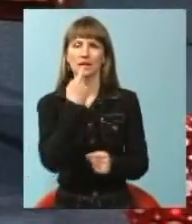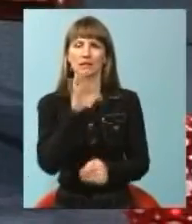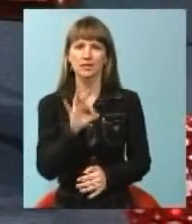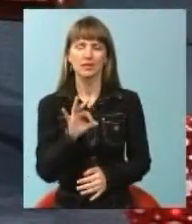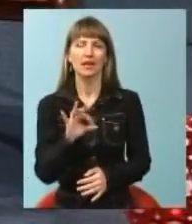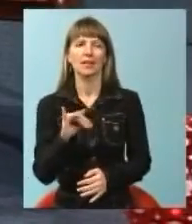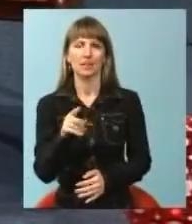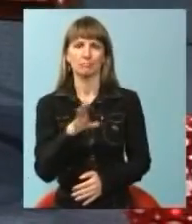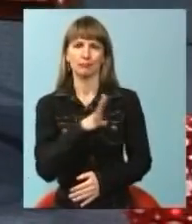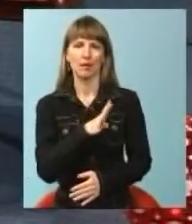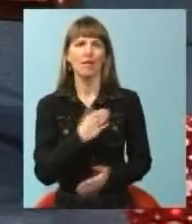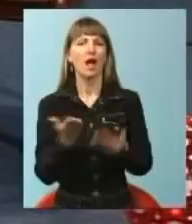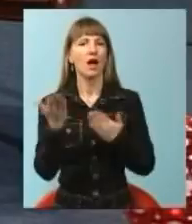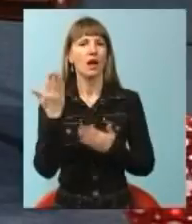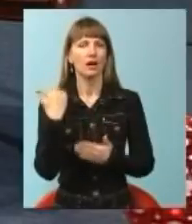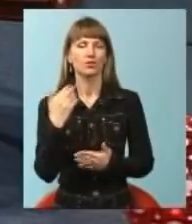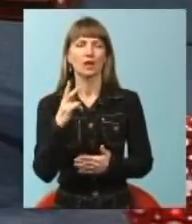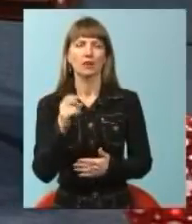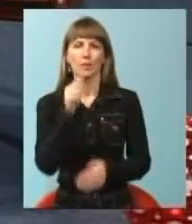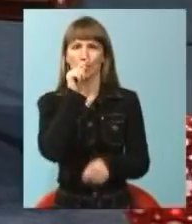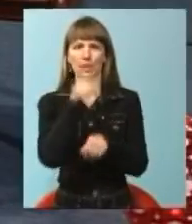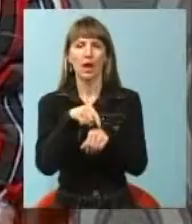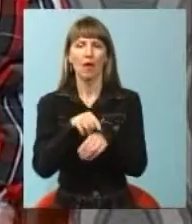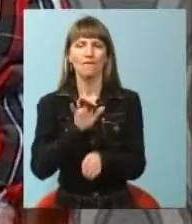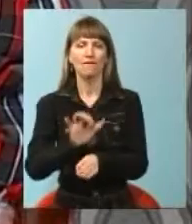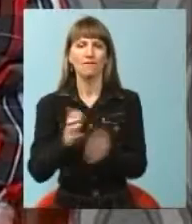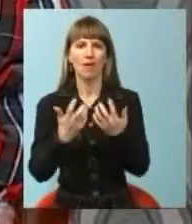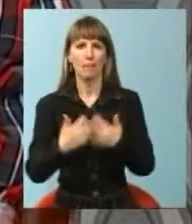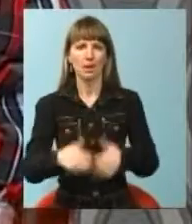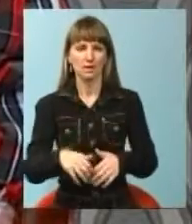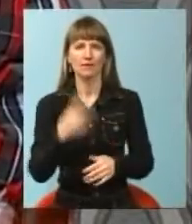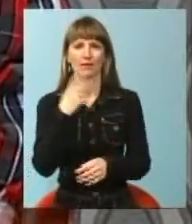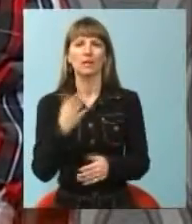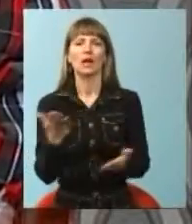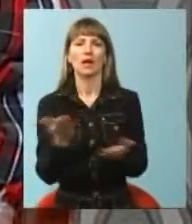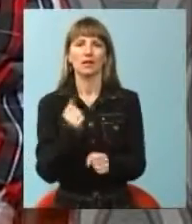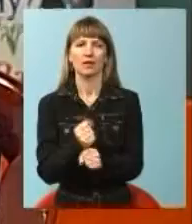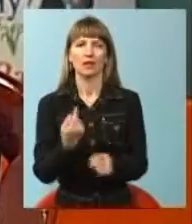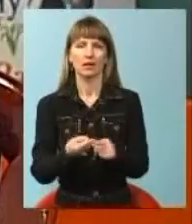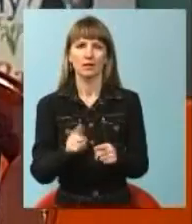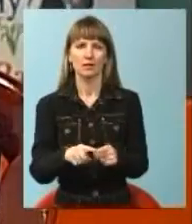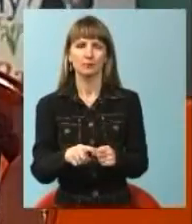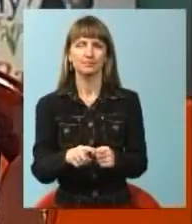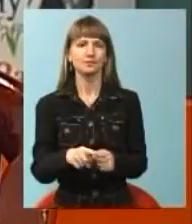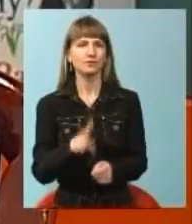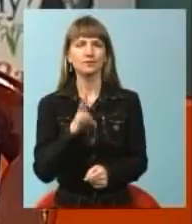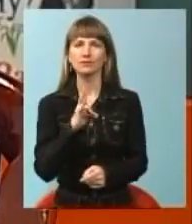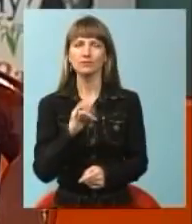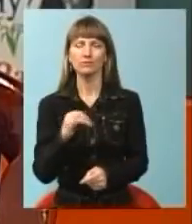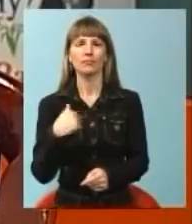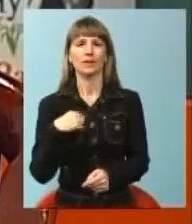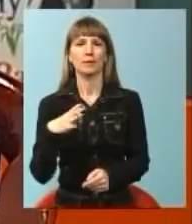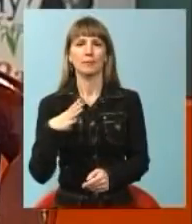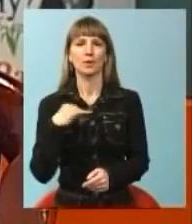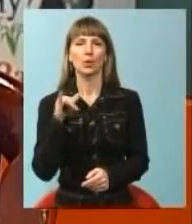взагалі ти бував раз хоча б на птахофабриці, чи бачив ти, як виготовляються такі речі? Ні, але я був